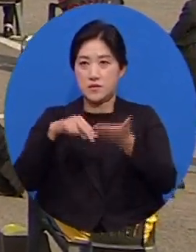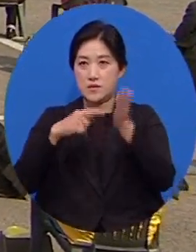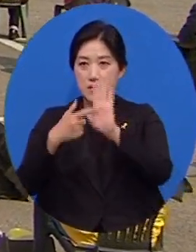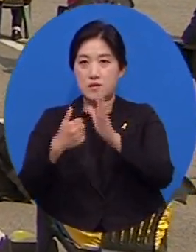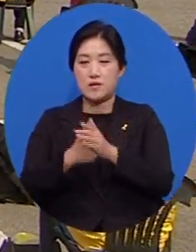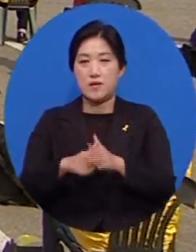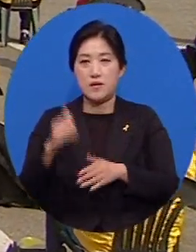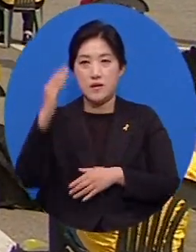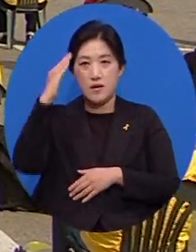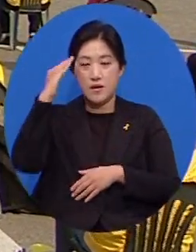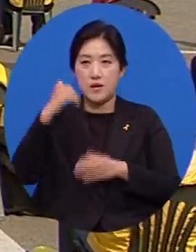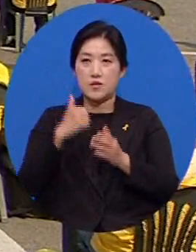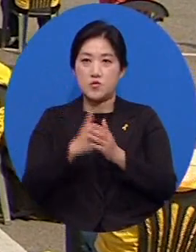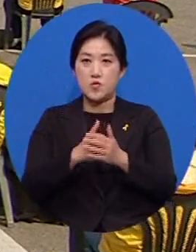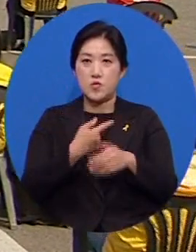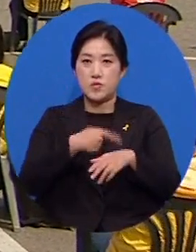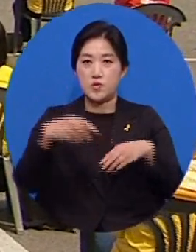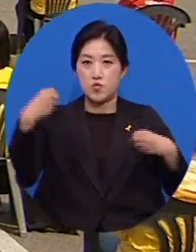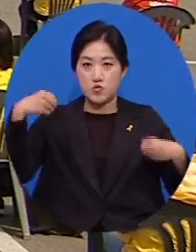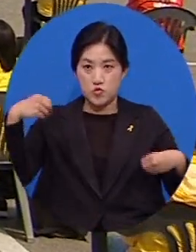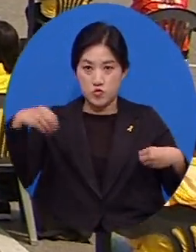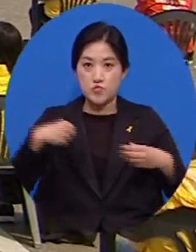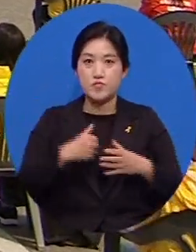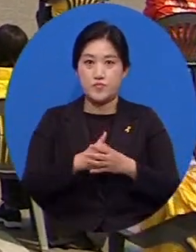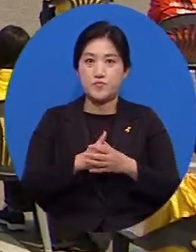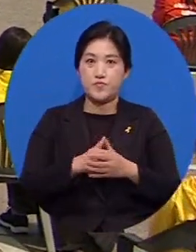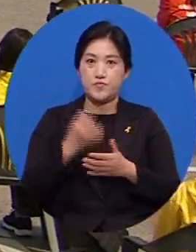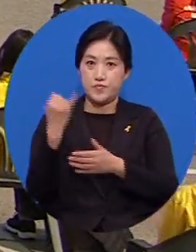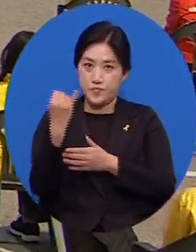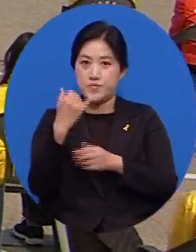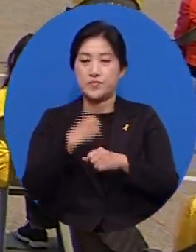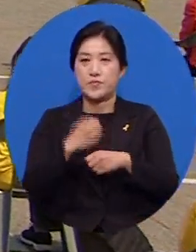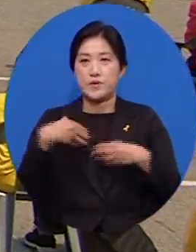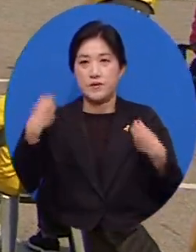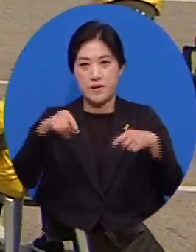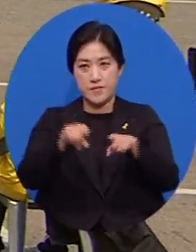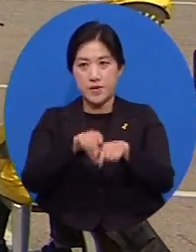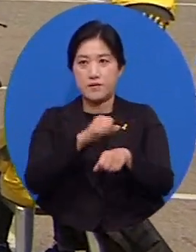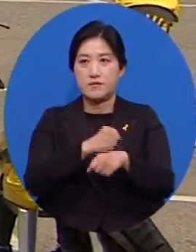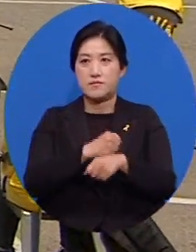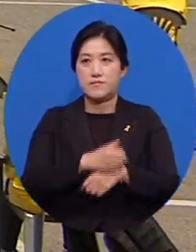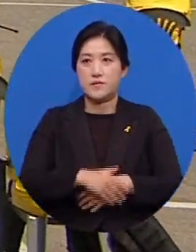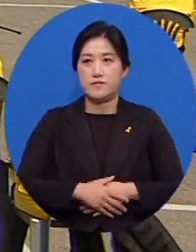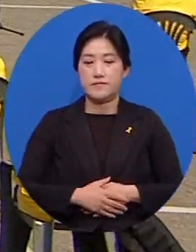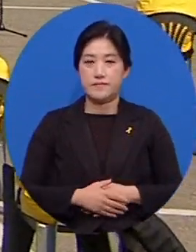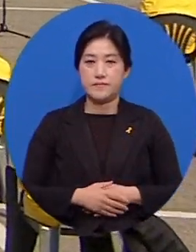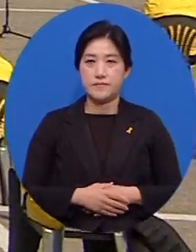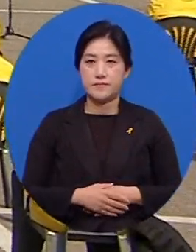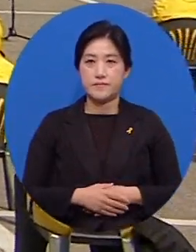이사모님의 기억하는 춤까지 여러분들과 함께 하겠습니다.